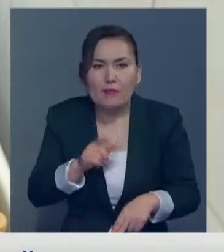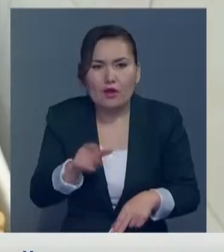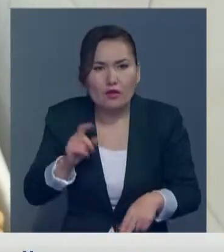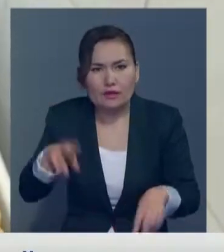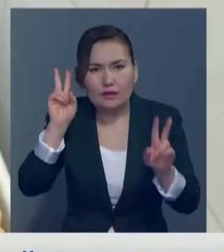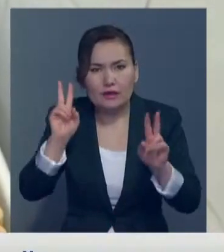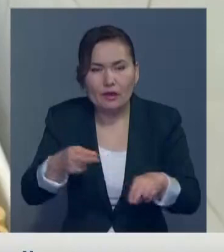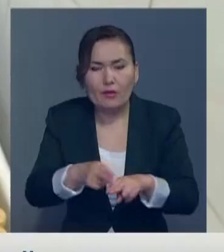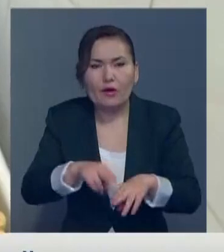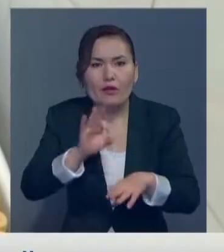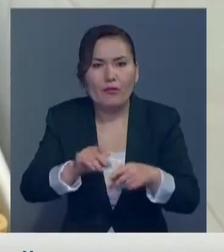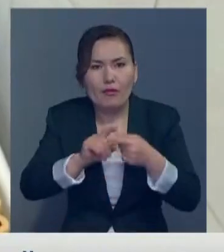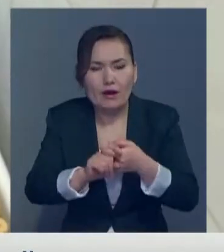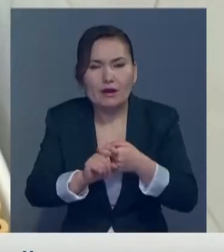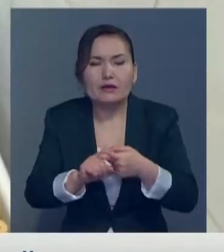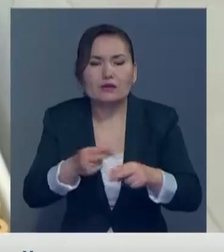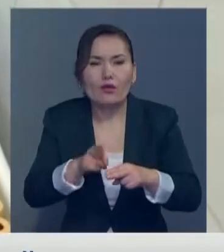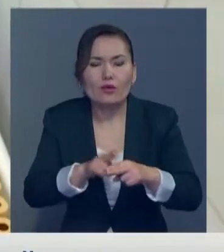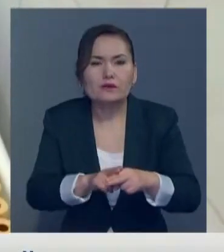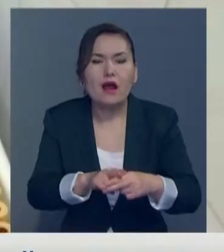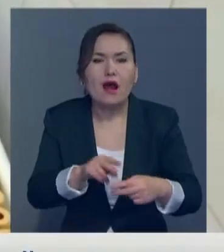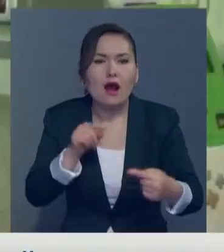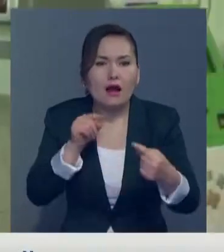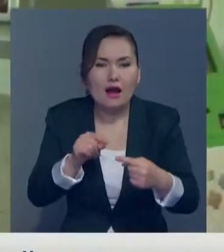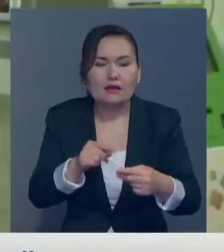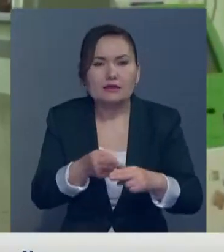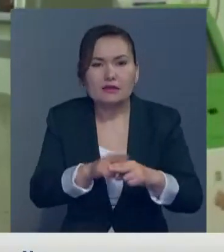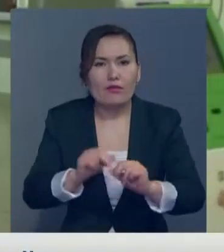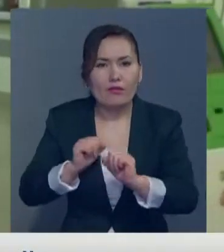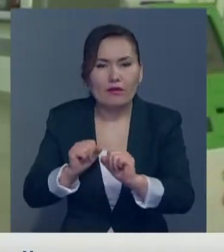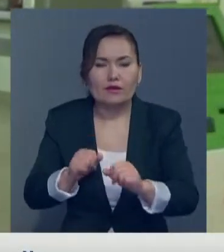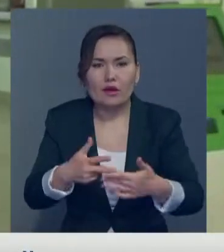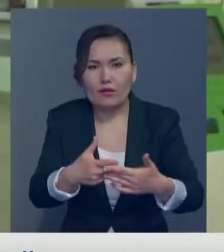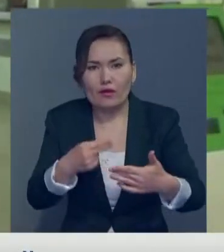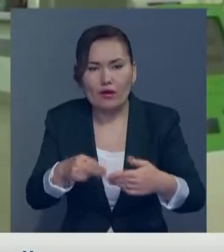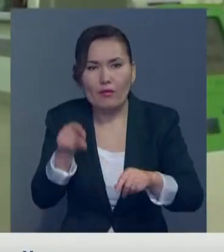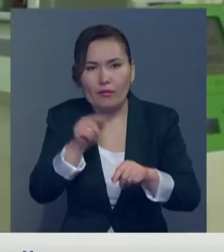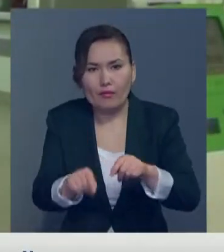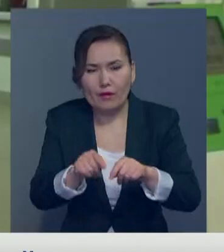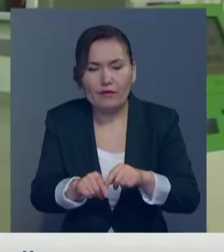азаматтарды анықтауға мүмкіндік береді. Бұл індетпен күресуге көмектеседі, дейді мамандар.